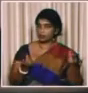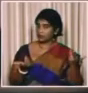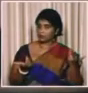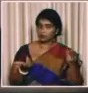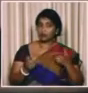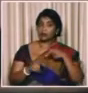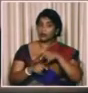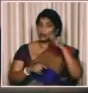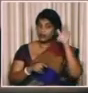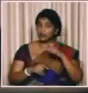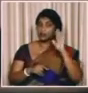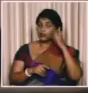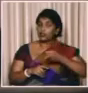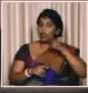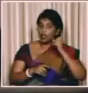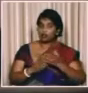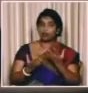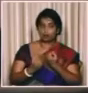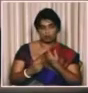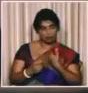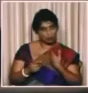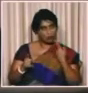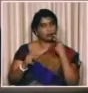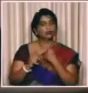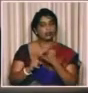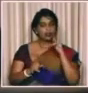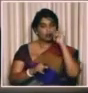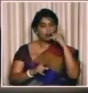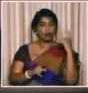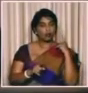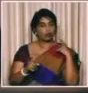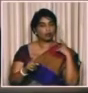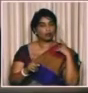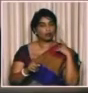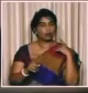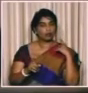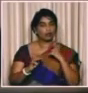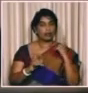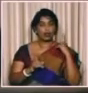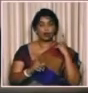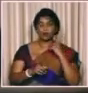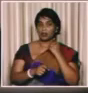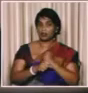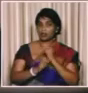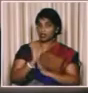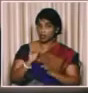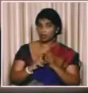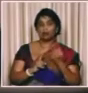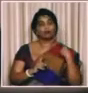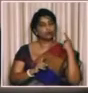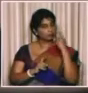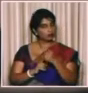ඒකට එන්න විශේෂ අවස්ථාවක් ඕනේ මම ගියත්. මම ගුවන් හමුදා කඳුරකට ආරක්ෂක රාජ්‍ය අමාත්‍යවරයා විදිහට